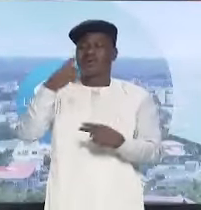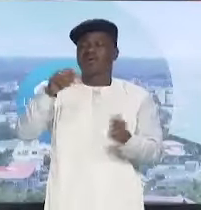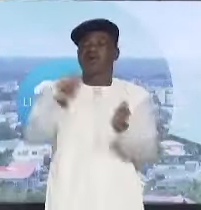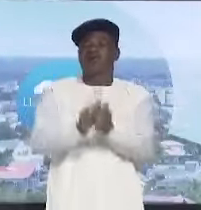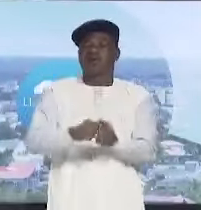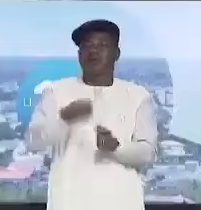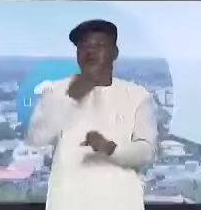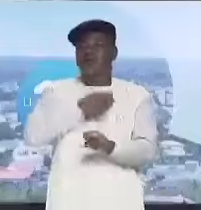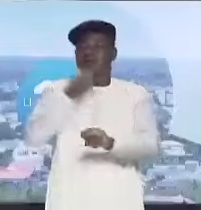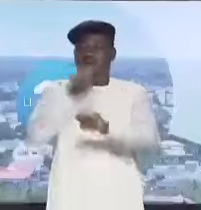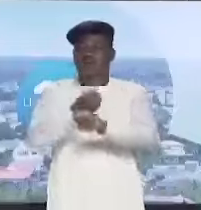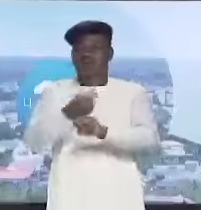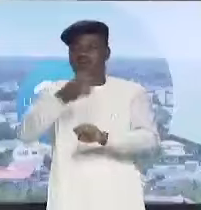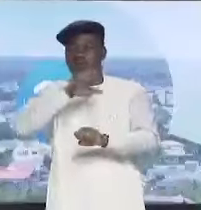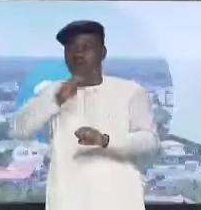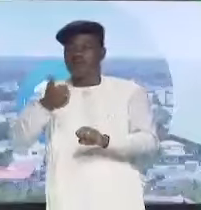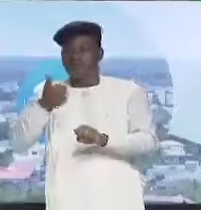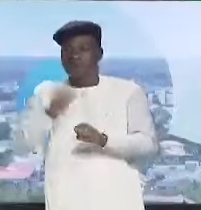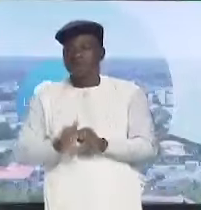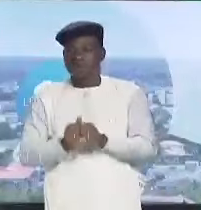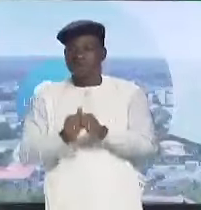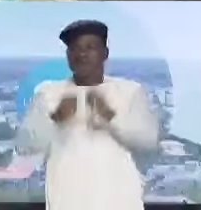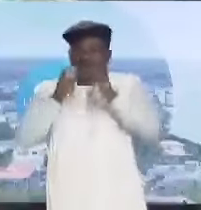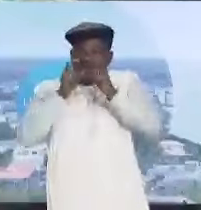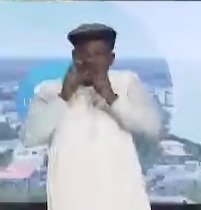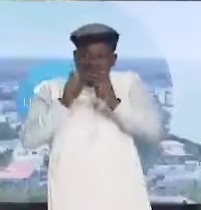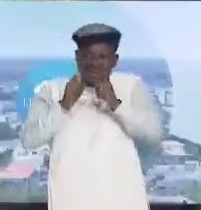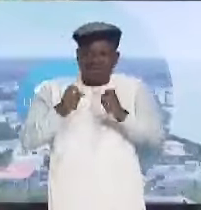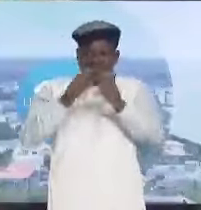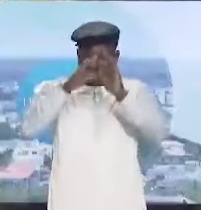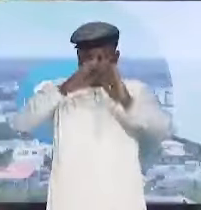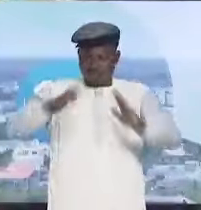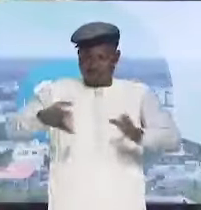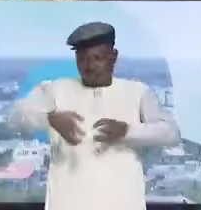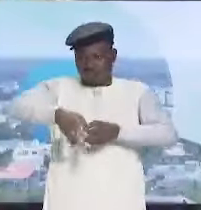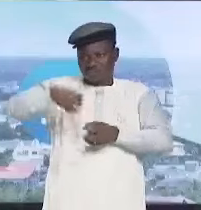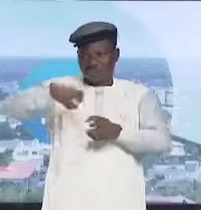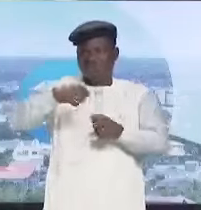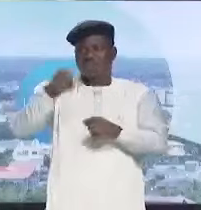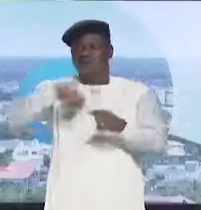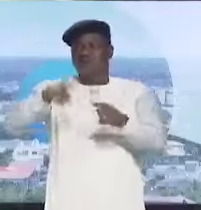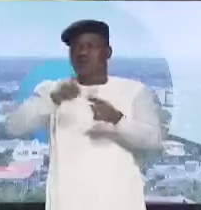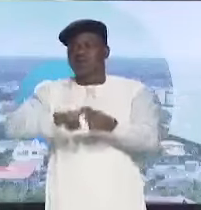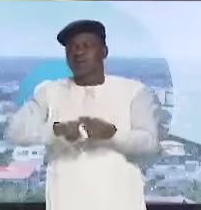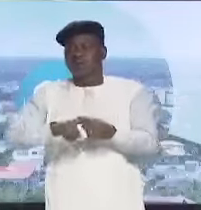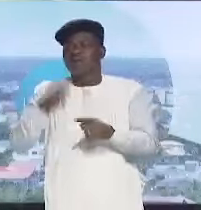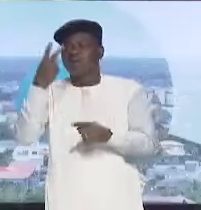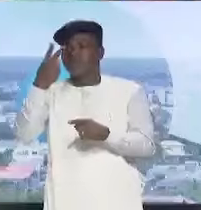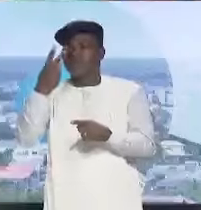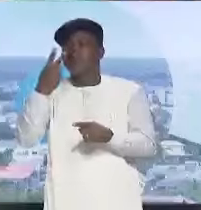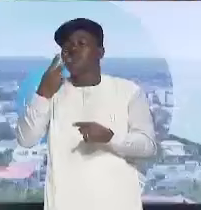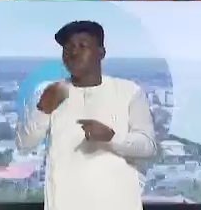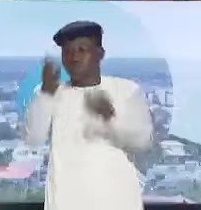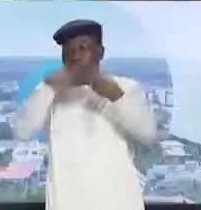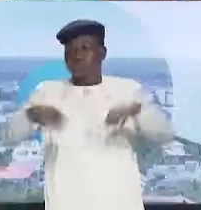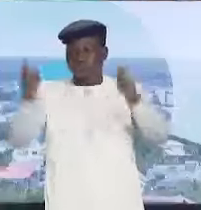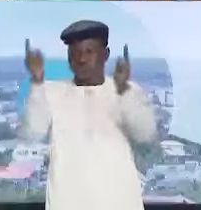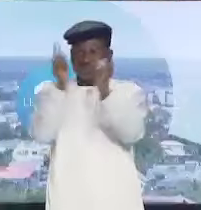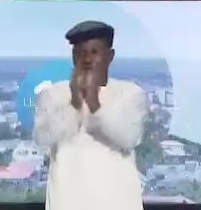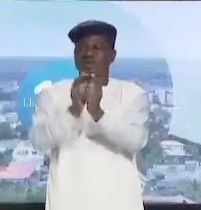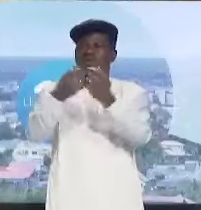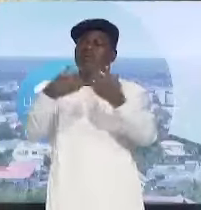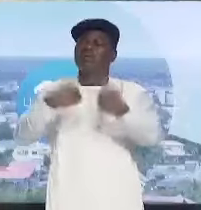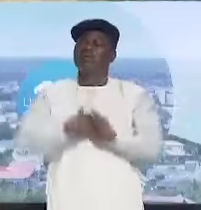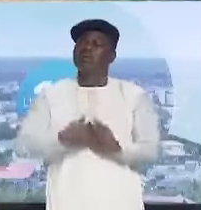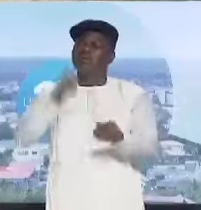avec une termitière, afin d'y établir résidence. Quand les deux sont revenus se rencontrer, bon, il y a une petite dispute qui